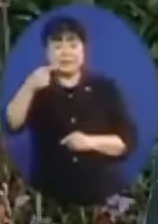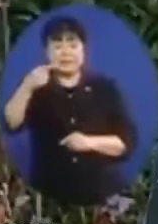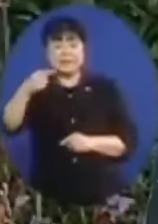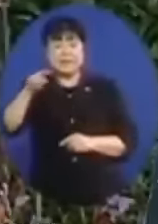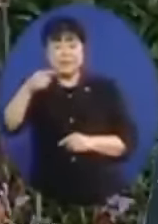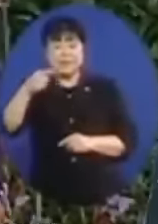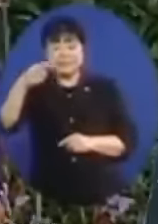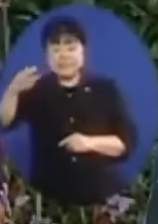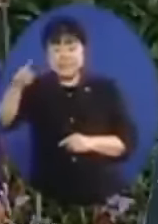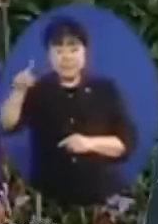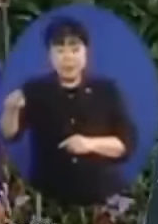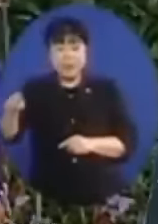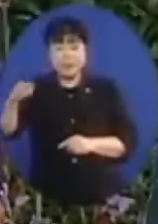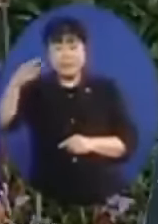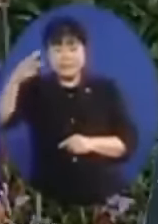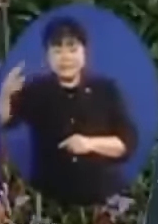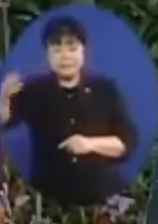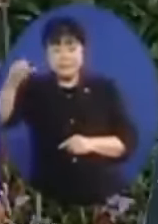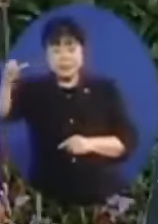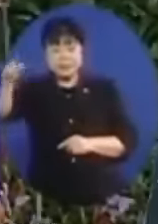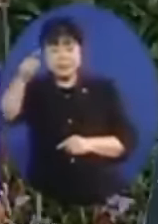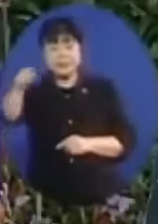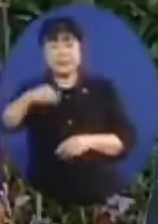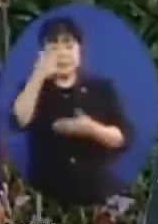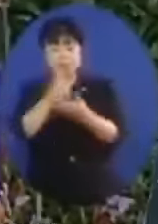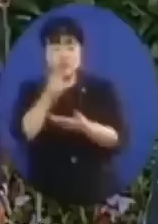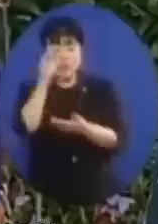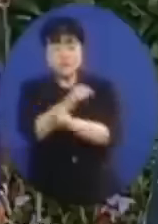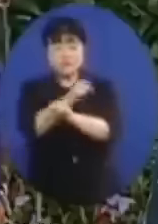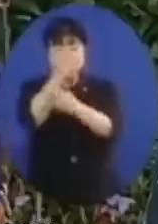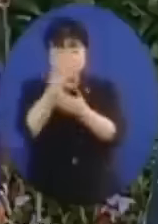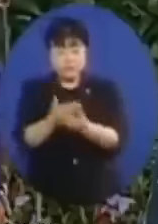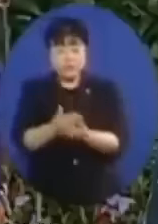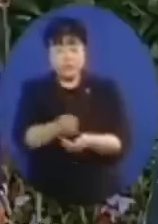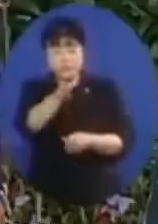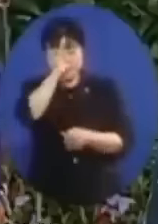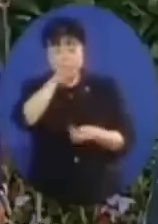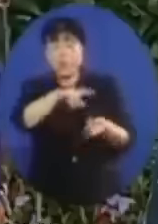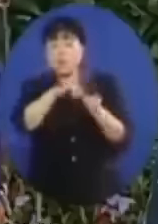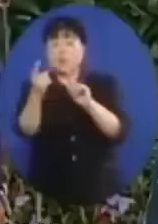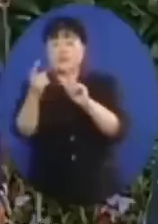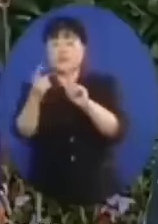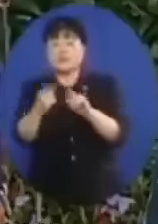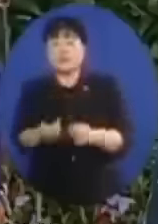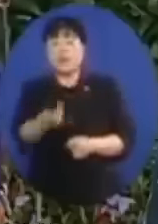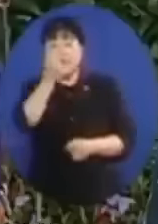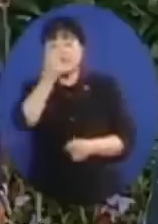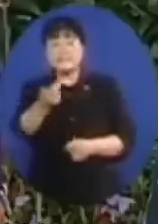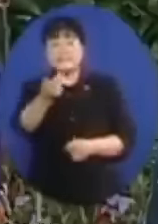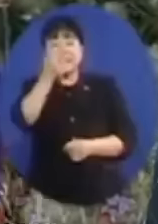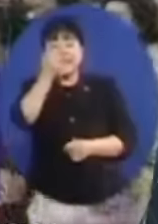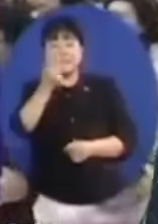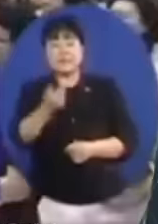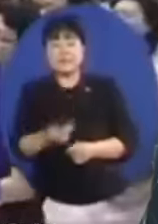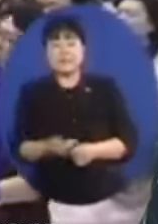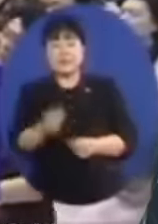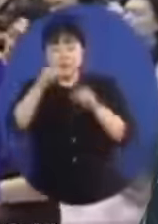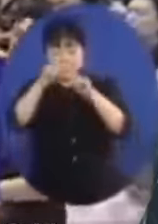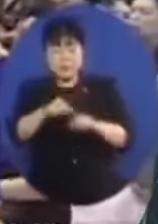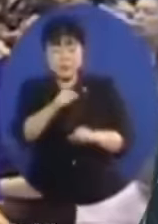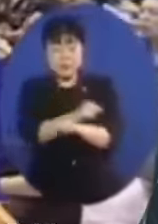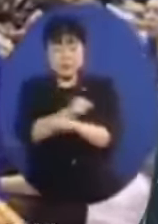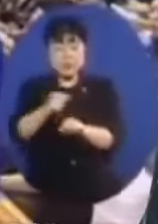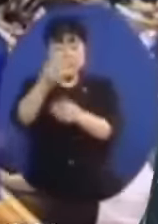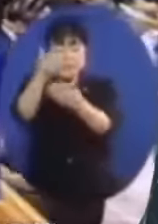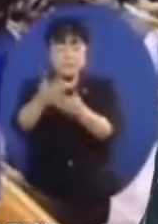다 같이 읽어보십시다. 그가 내 모든 죄악을 사하시며 내 모든 병을 고치시며 내 생명을